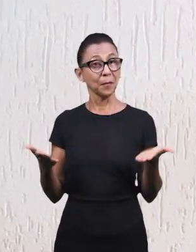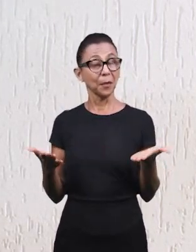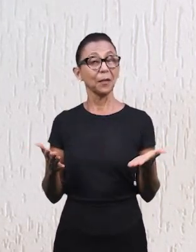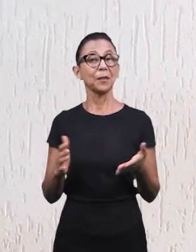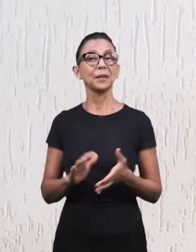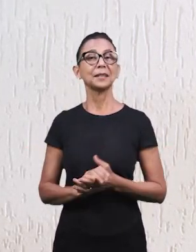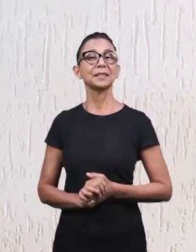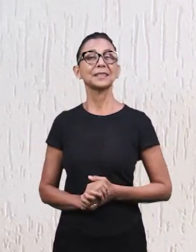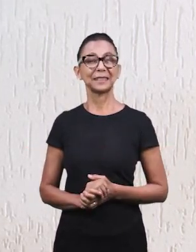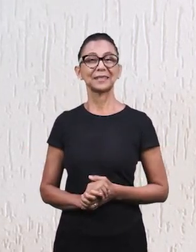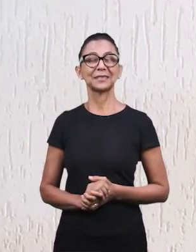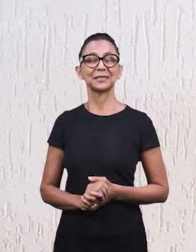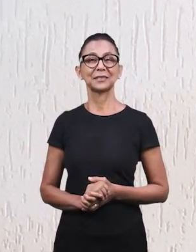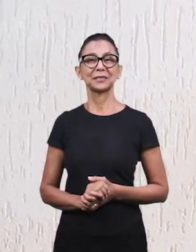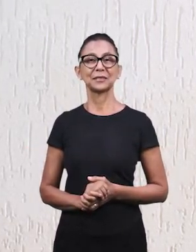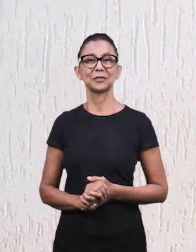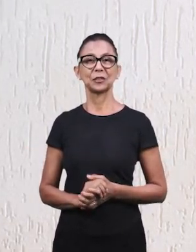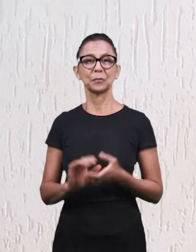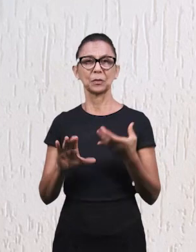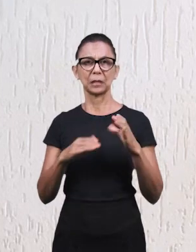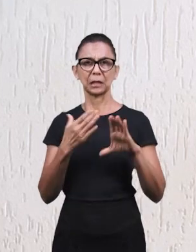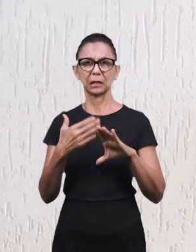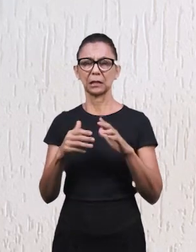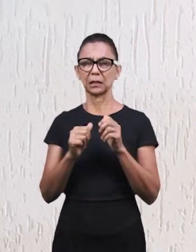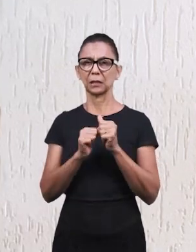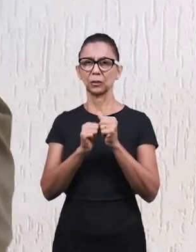вместе с нами, не просто